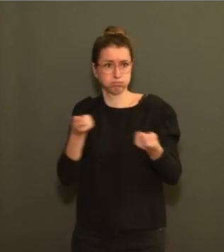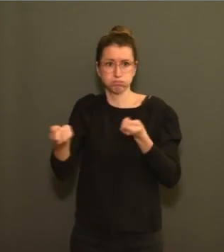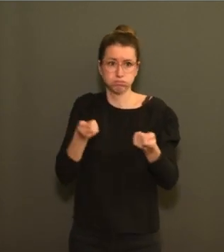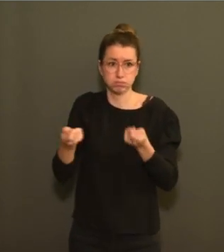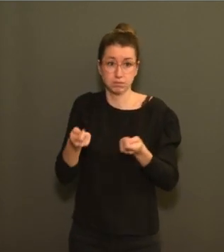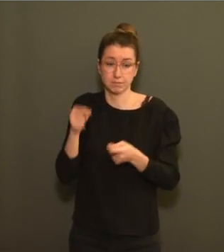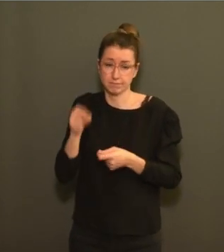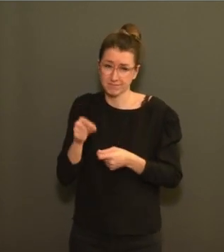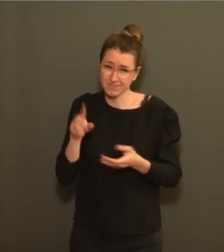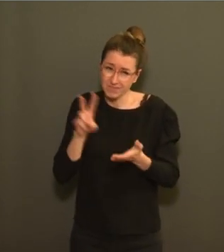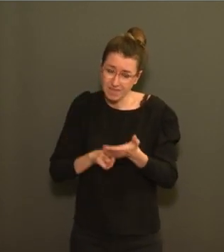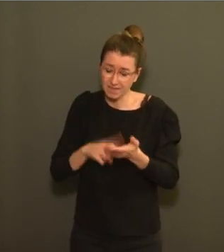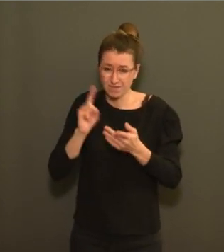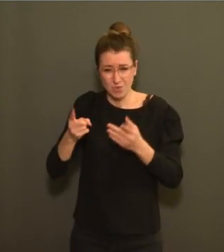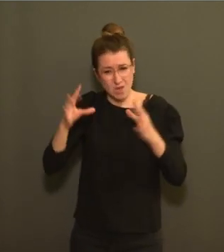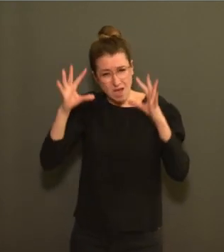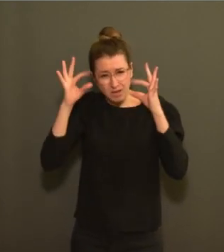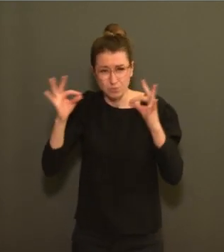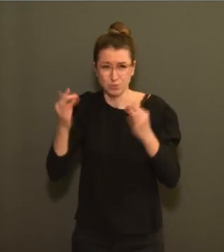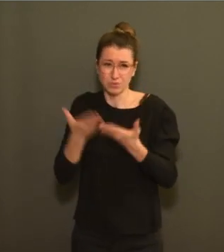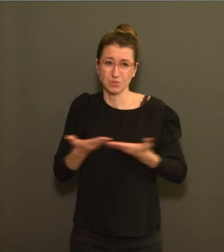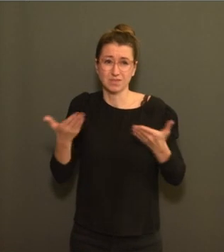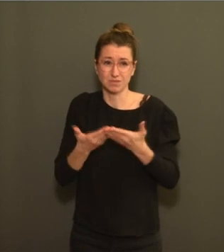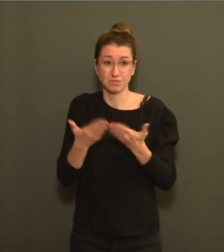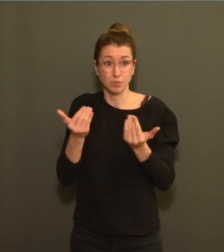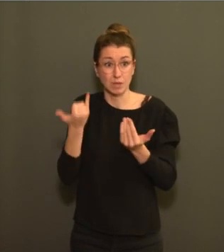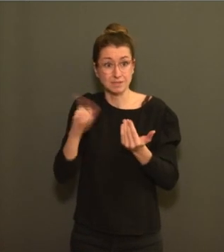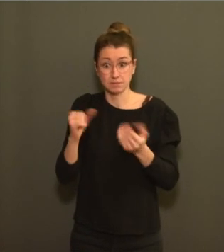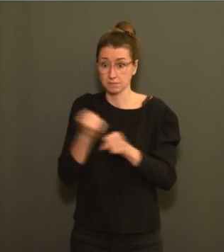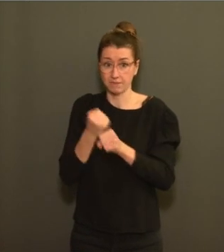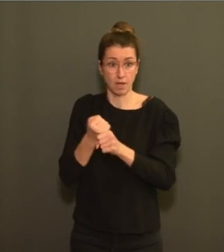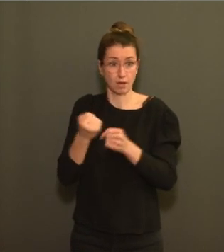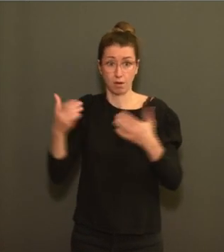pas aussi la capacité des mains qui travaillent autour des lits.